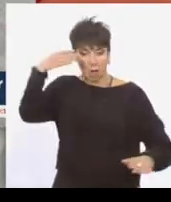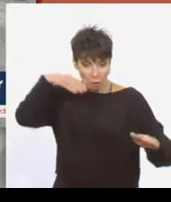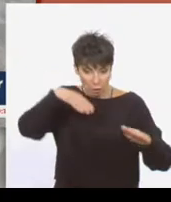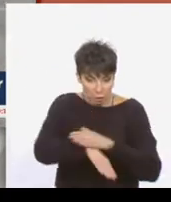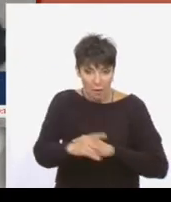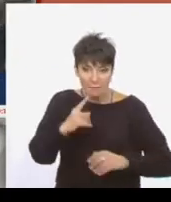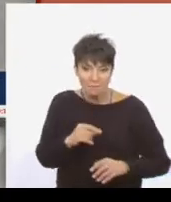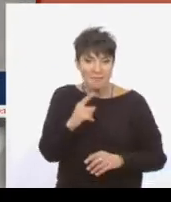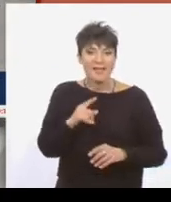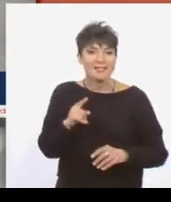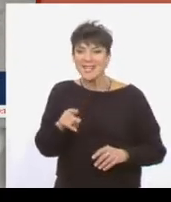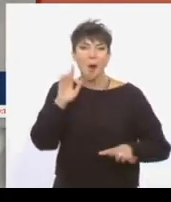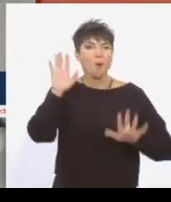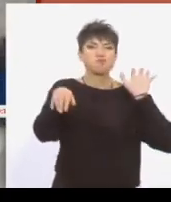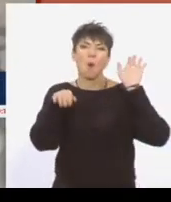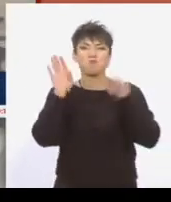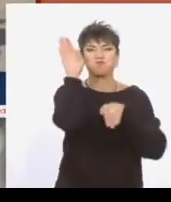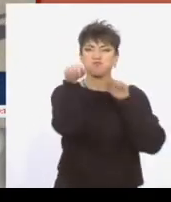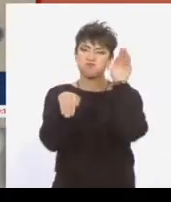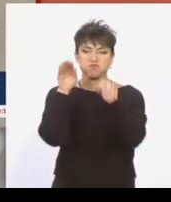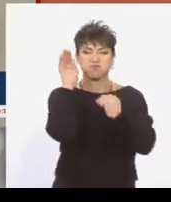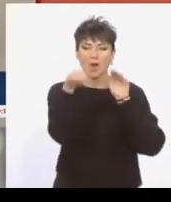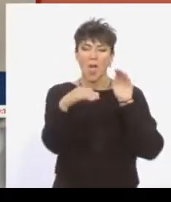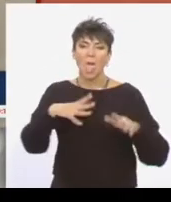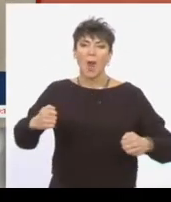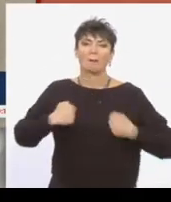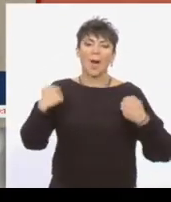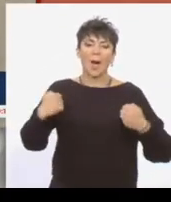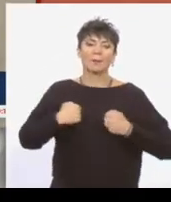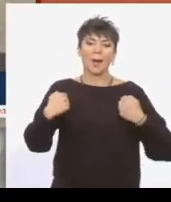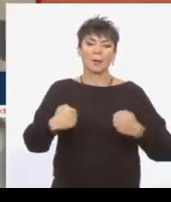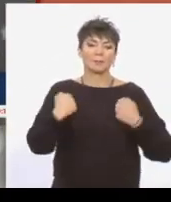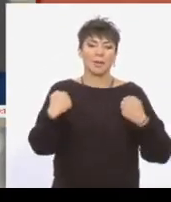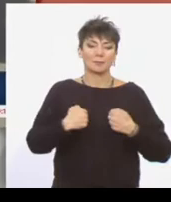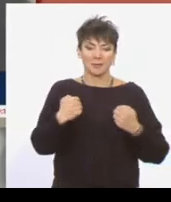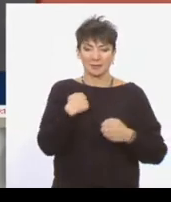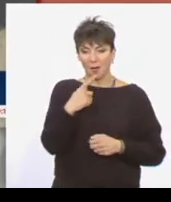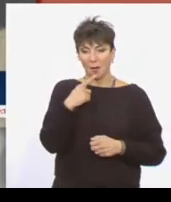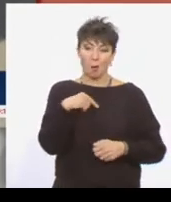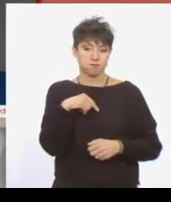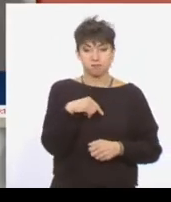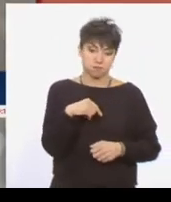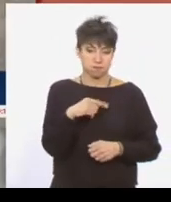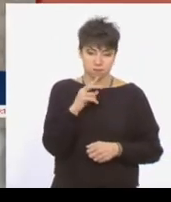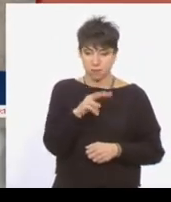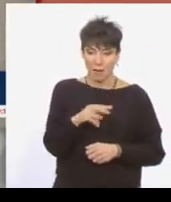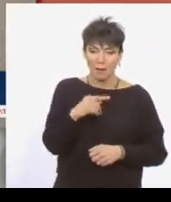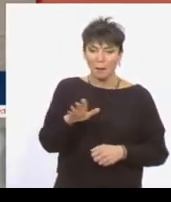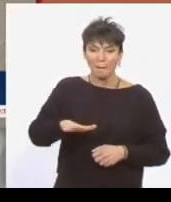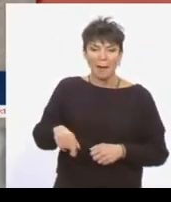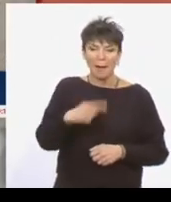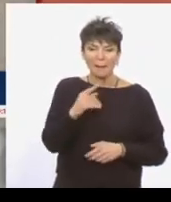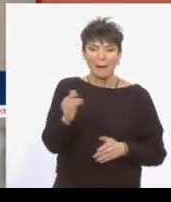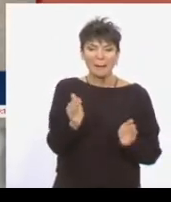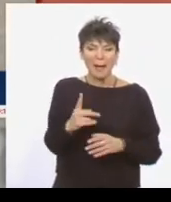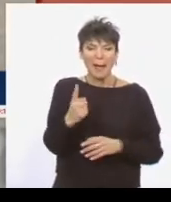Μόλις βγήκαν, ο Μπλέικ, όπως είναι το όνομά του, έχει όρεξη για παιχνίδι με το μικρόφωνο του Αλφα. Πολτερά γόντα. Πολτερά